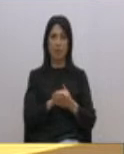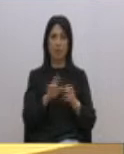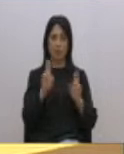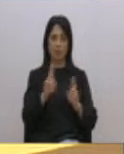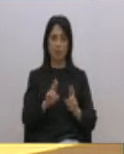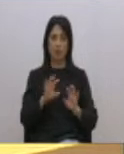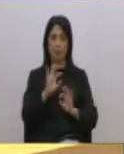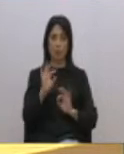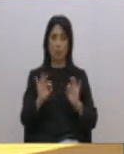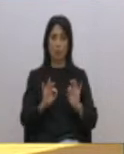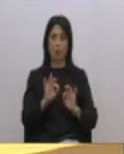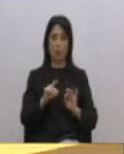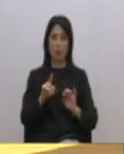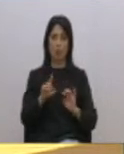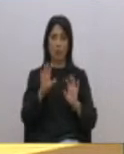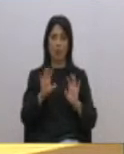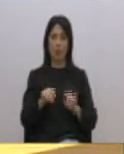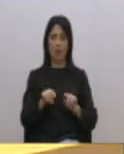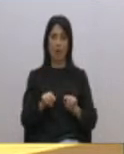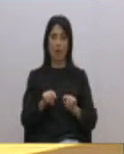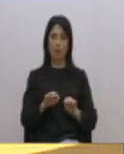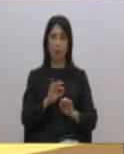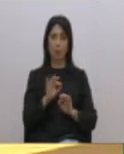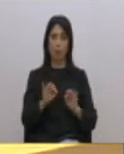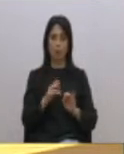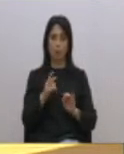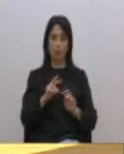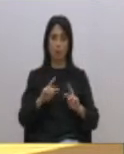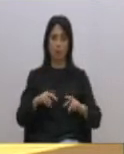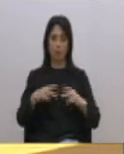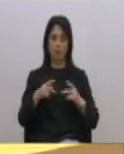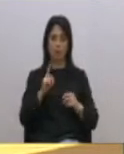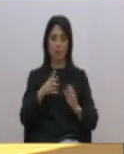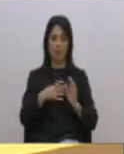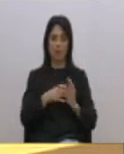სტანდარტებთან ჰარმონიზაცია. აღნიშნული კანონის პროექტმა უნდა ჩაანაცვლოს